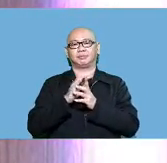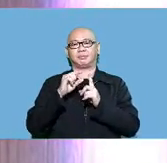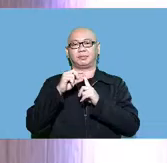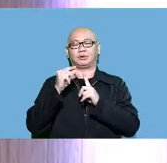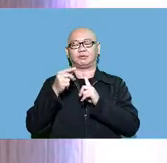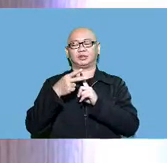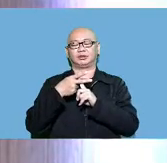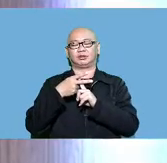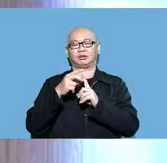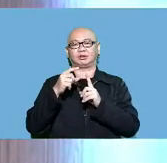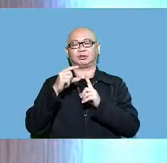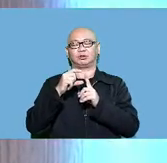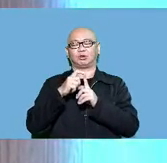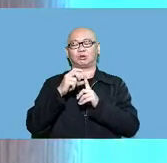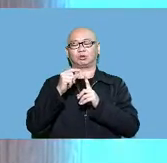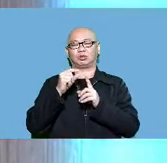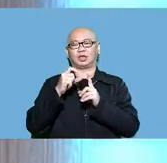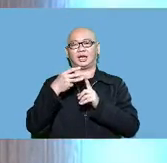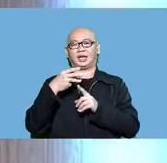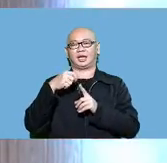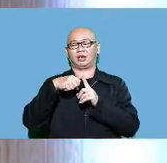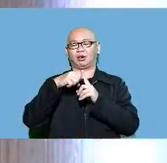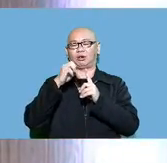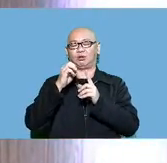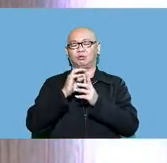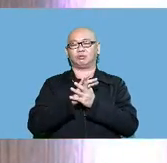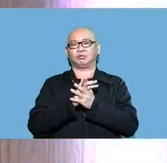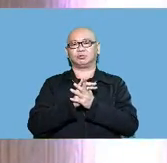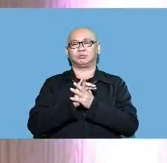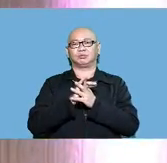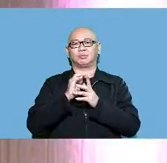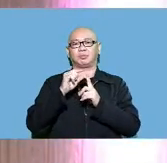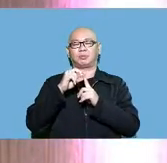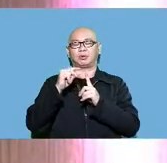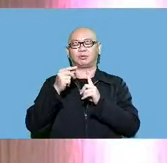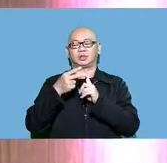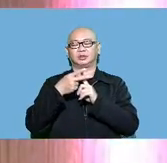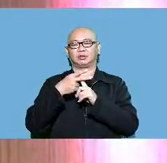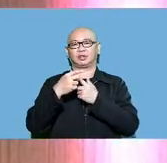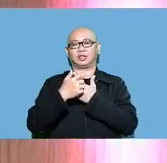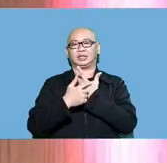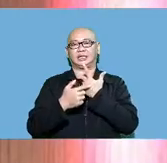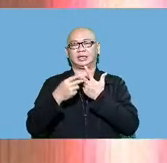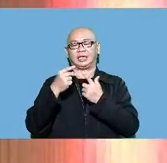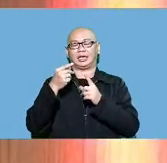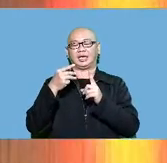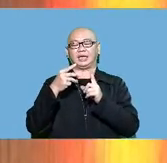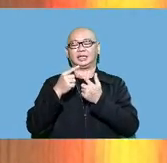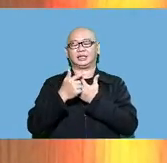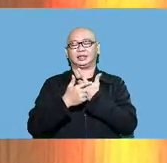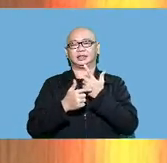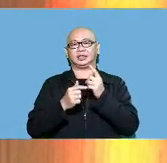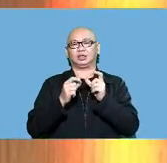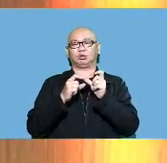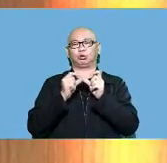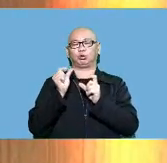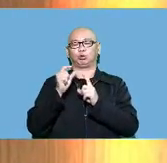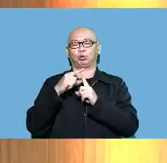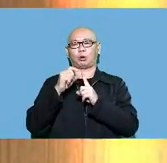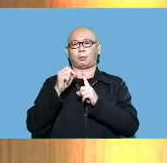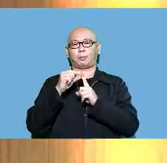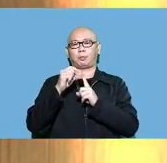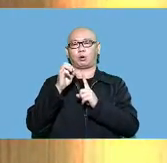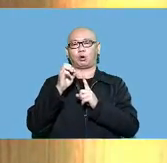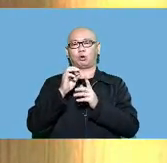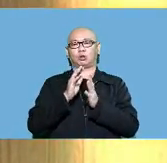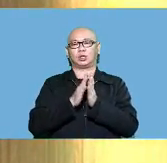Eko Handoyo MSI, Profesor Dr. Yeri Sutopo MPD MT oleh Wakil Rektor Bidang Umum